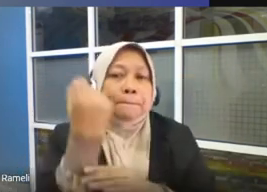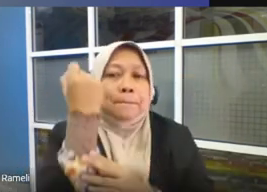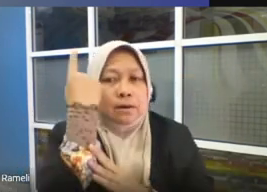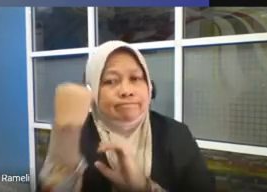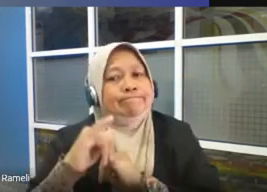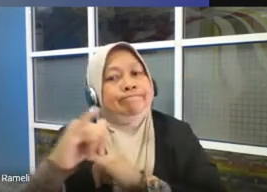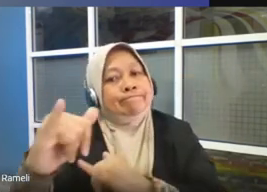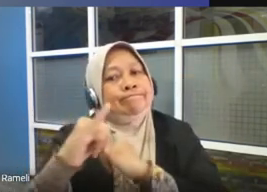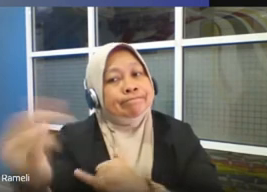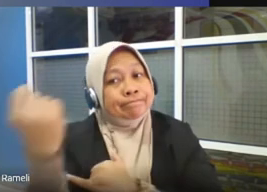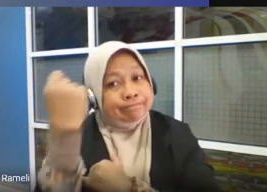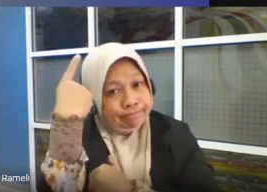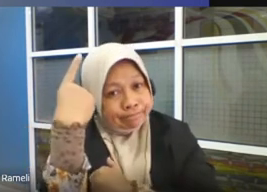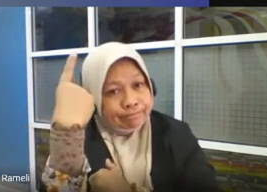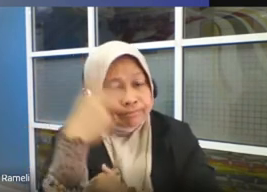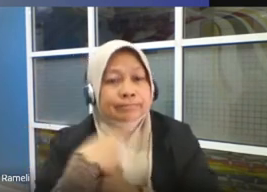kefahaman.